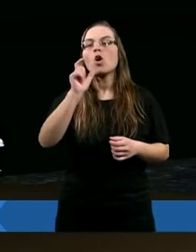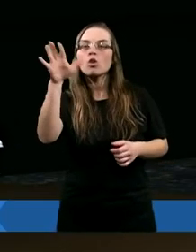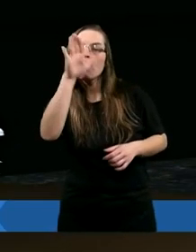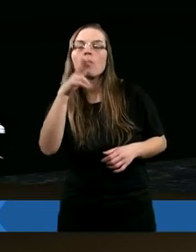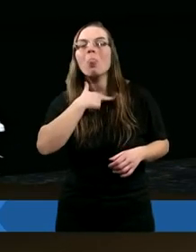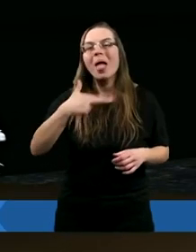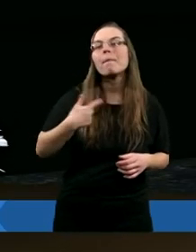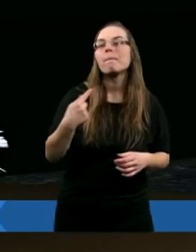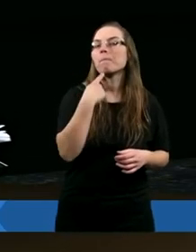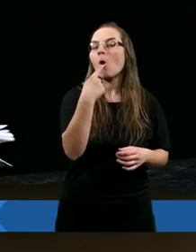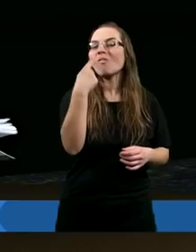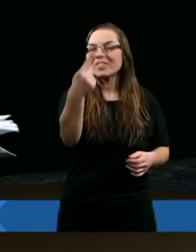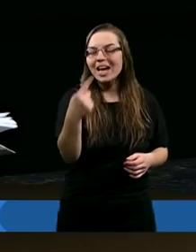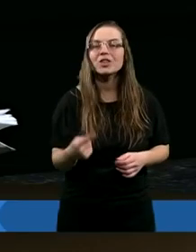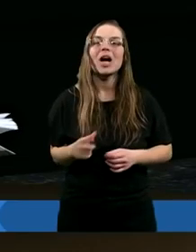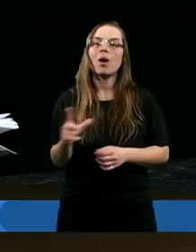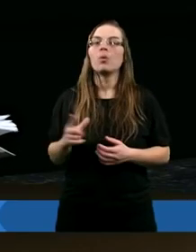Bóg nam powiedział